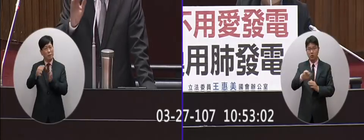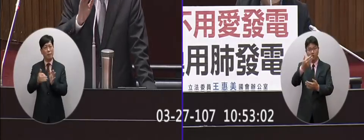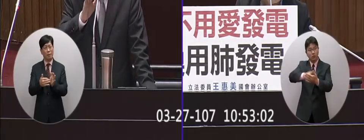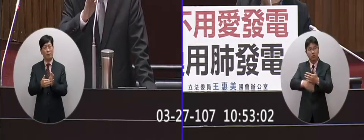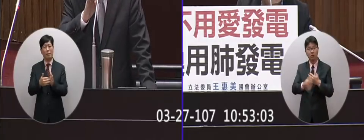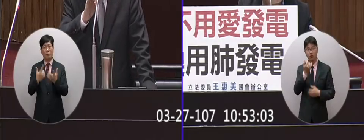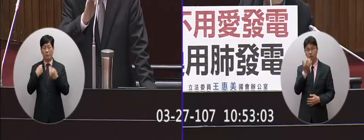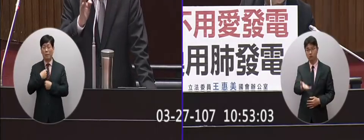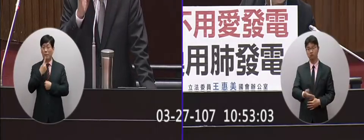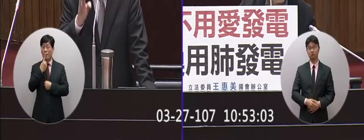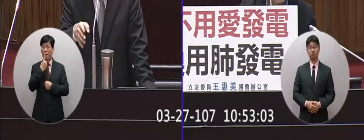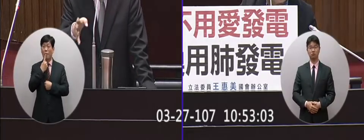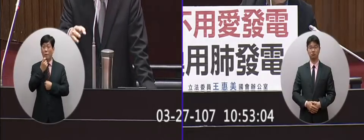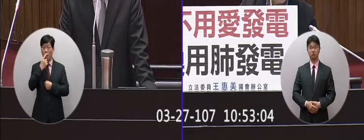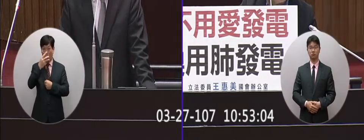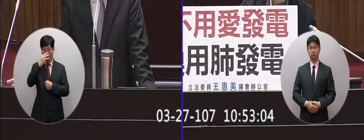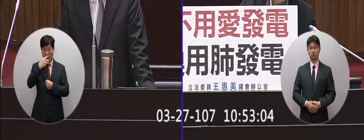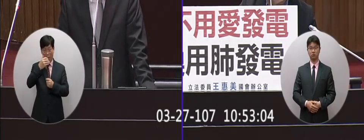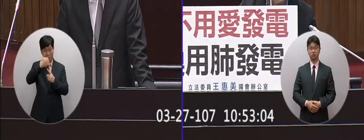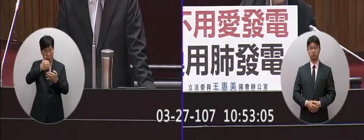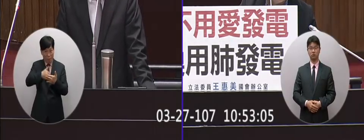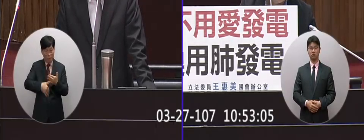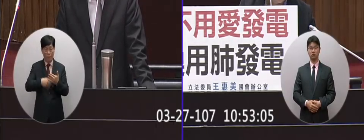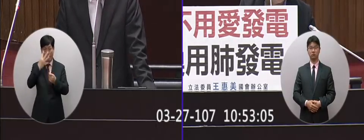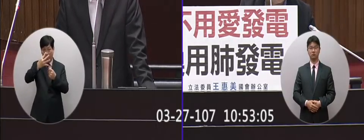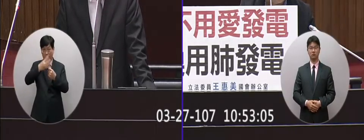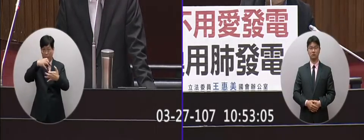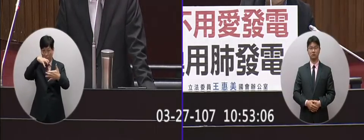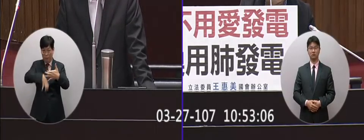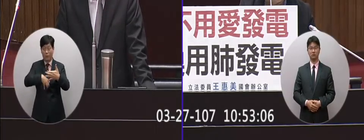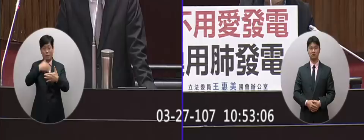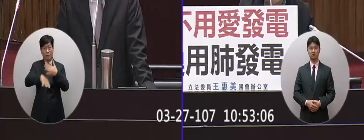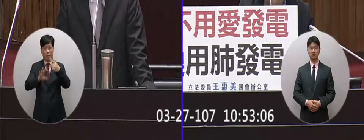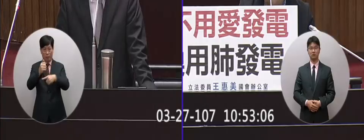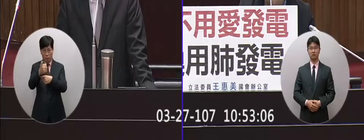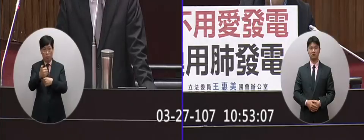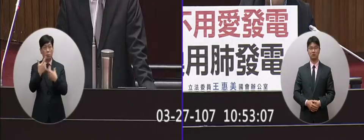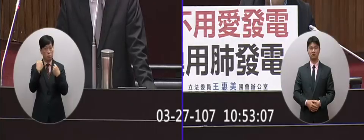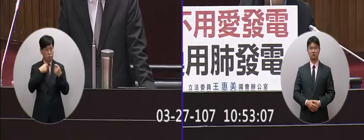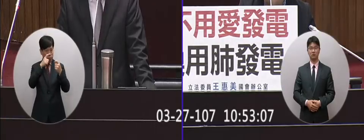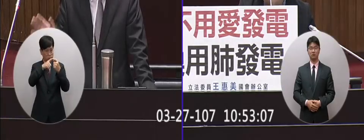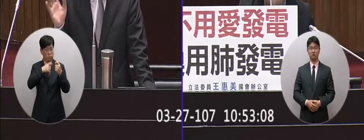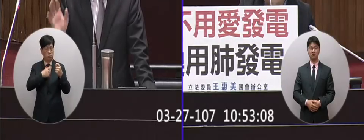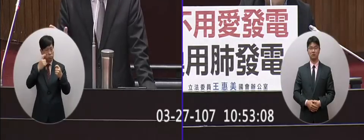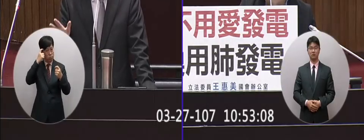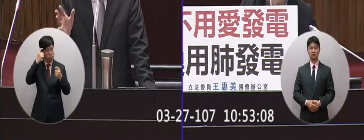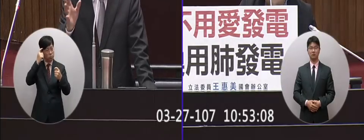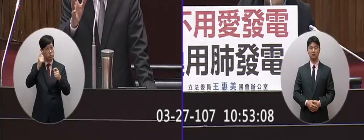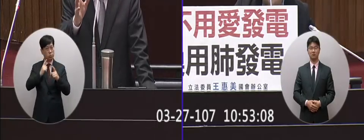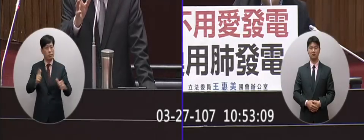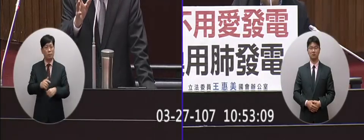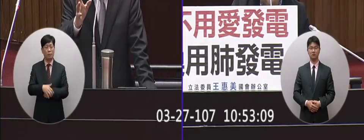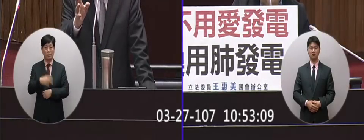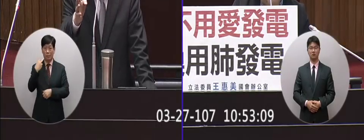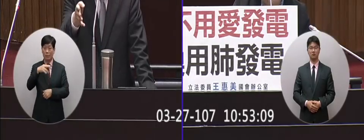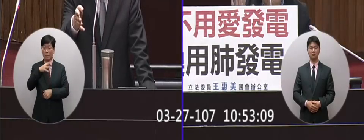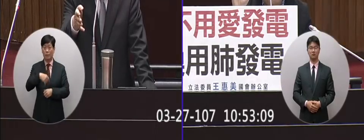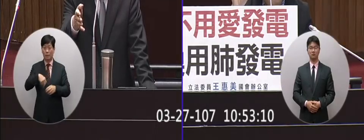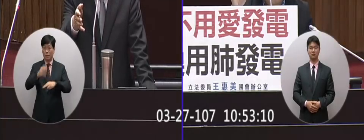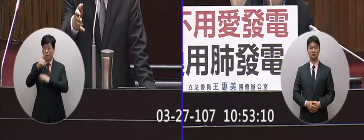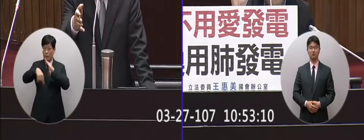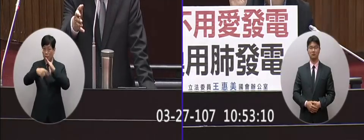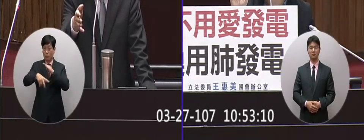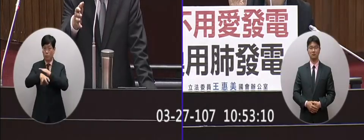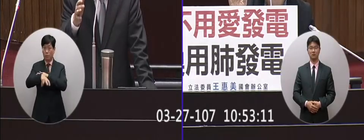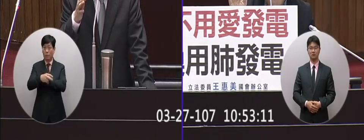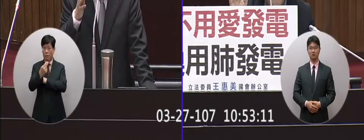告了，就是说红害的减量未来四年会减50%，这是一个相当有企图心的作为。那行政院也把空污法送到立